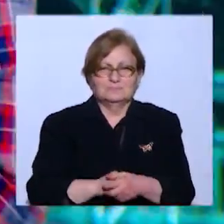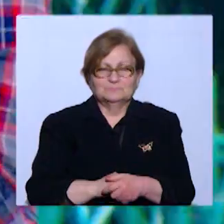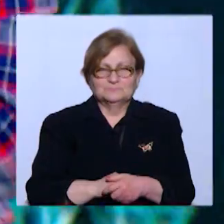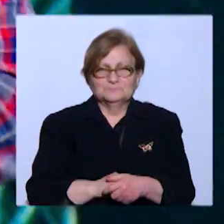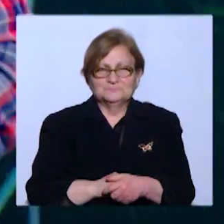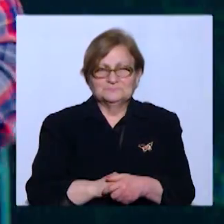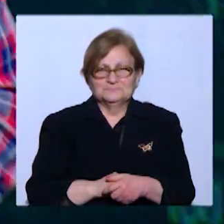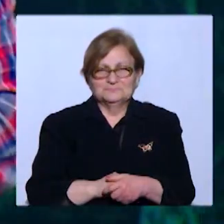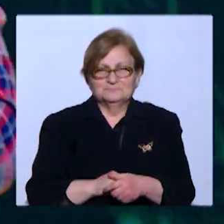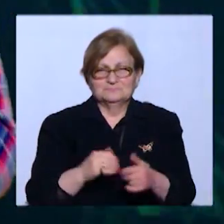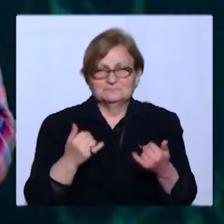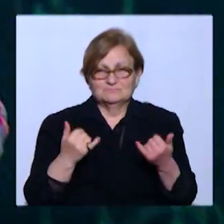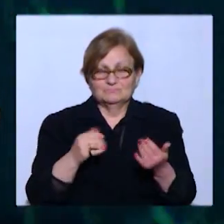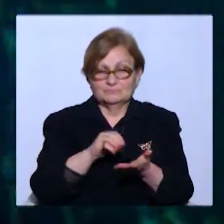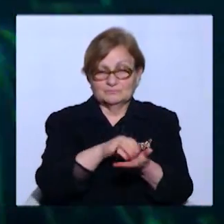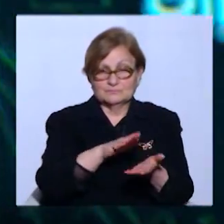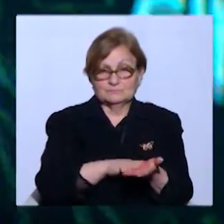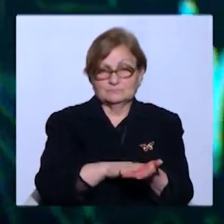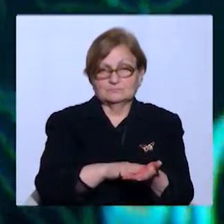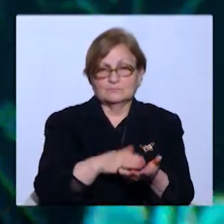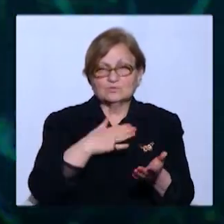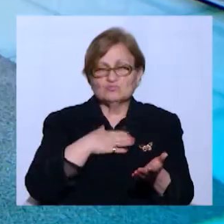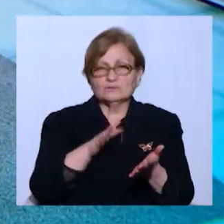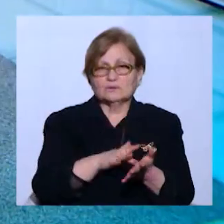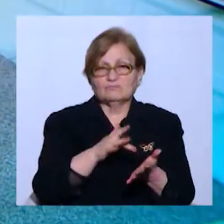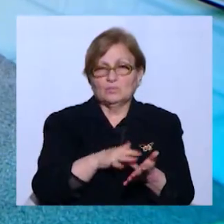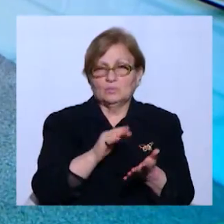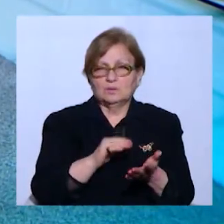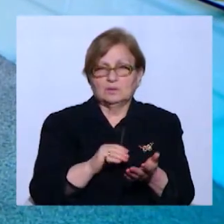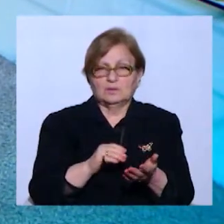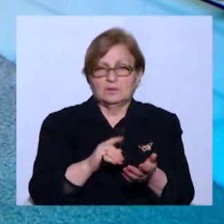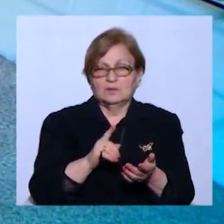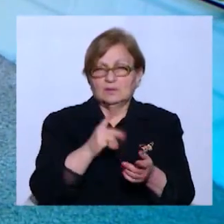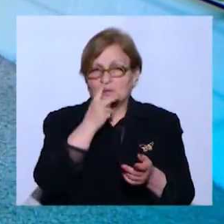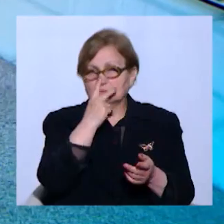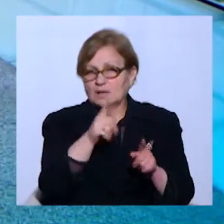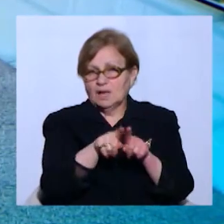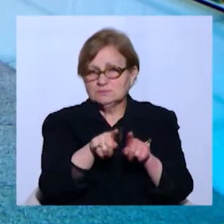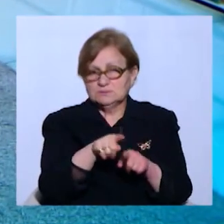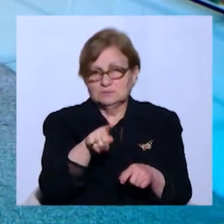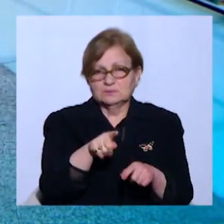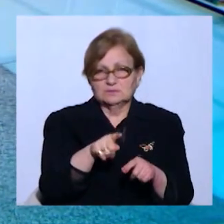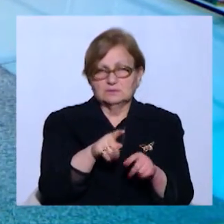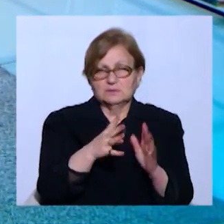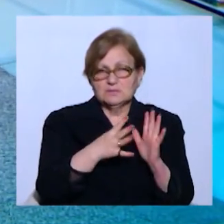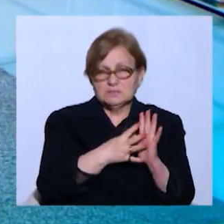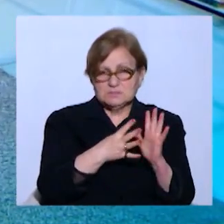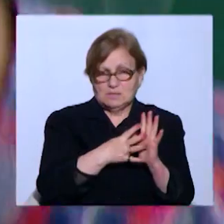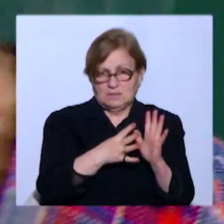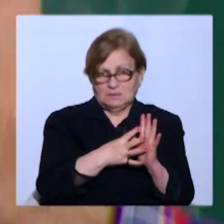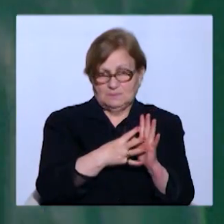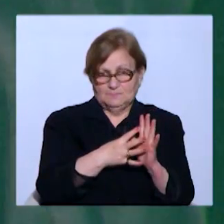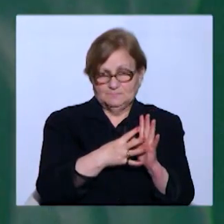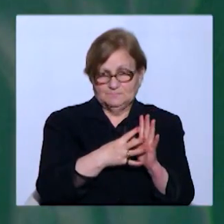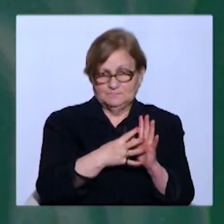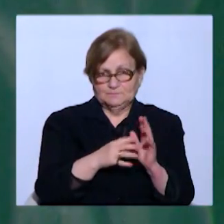ასე. ახლა ჩავწეროთ ჩვენს რვეულებში ასეთი რამ: 9,